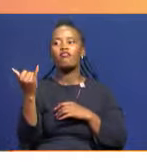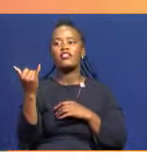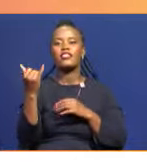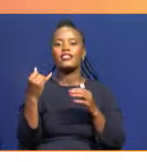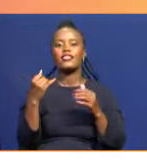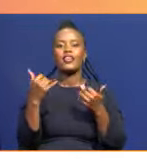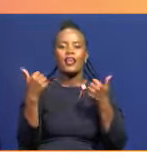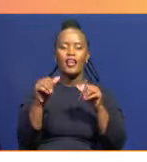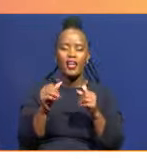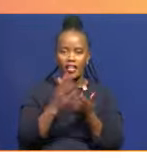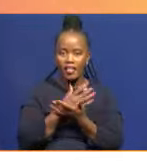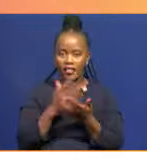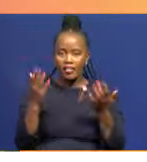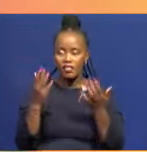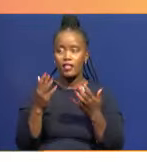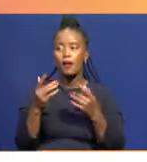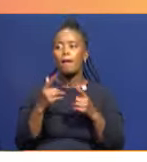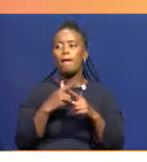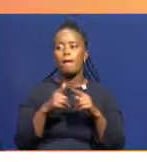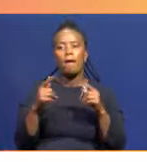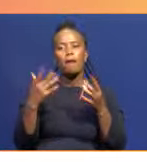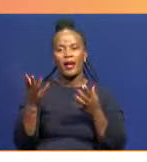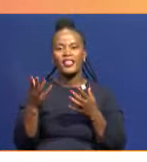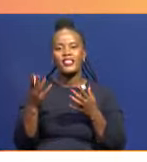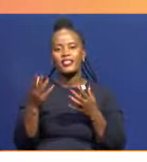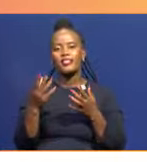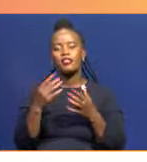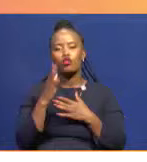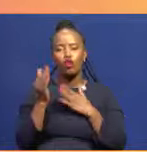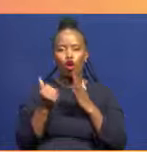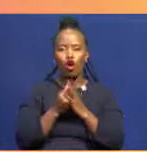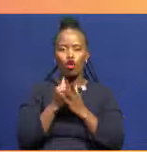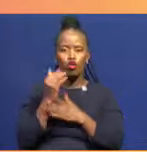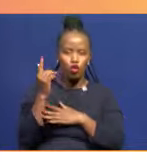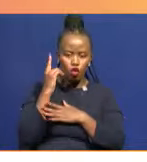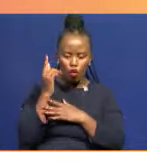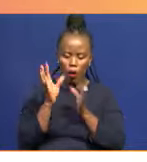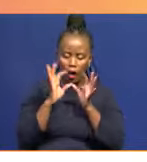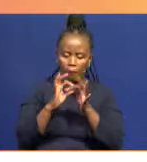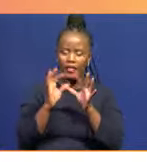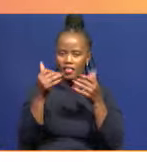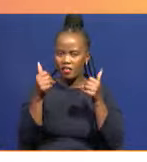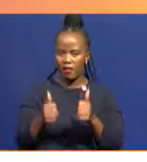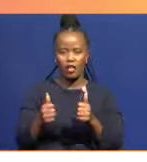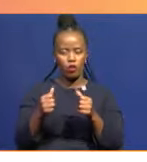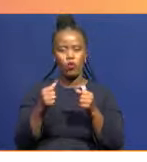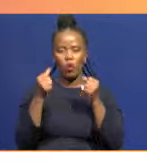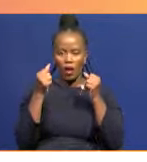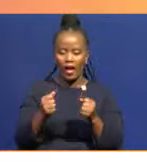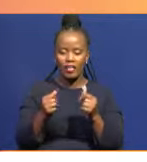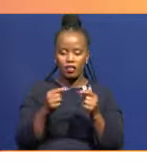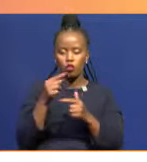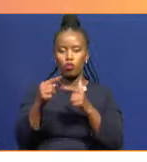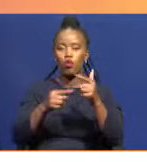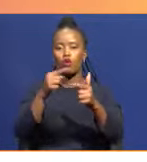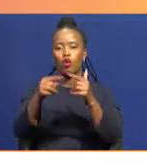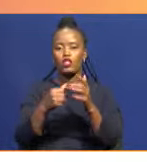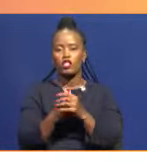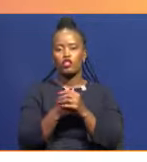chombo fulani, lakini kwa sababu anja timiza ile mikakati ya kisheria unapata aezi endelea. Hiyo